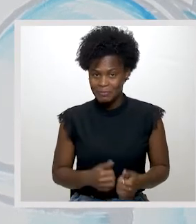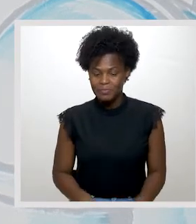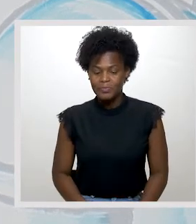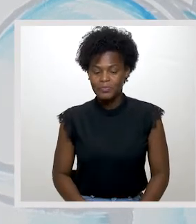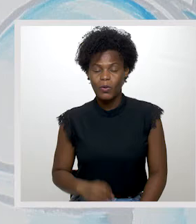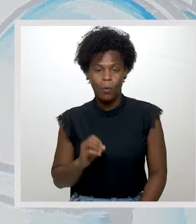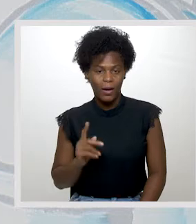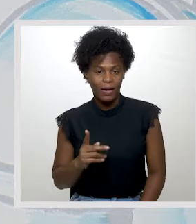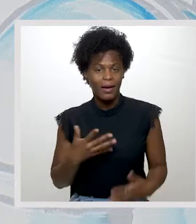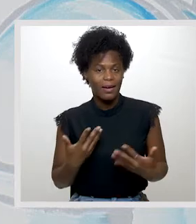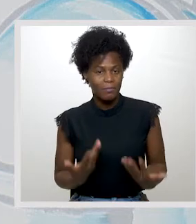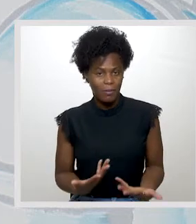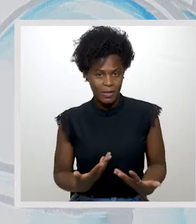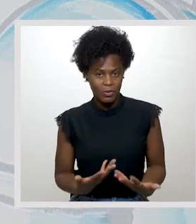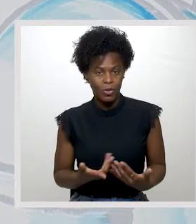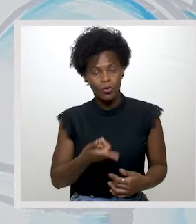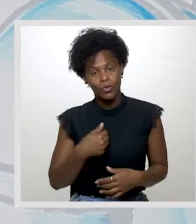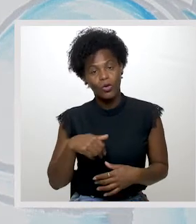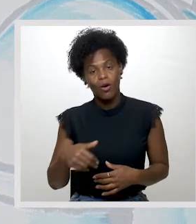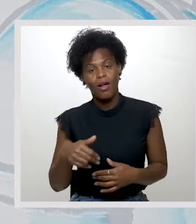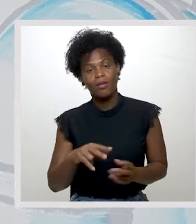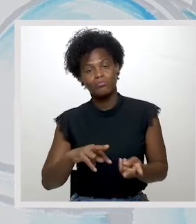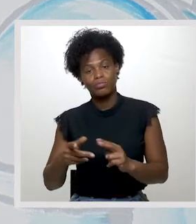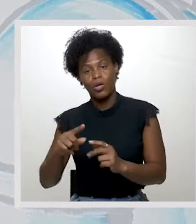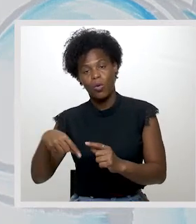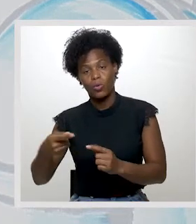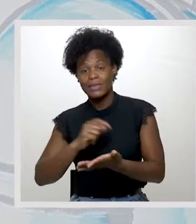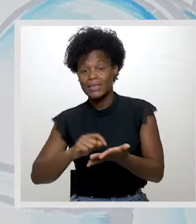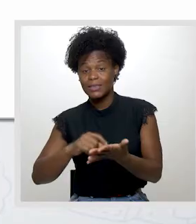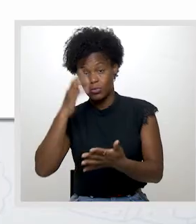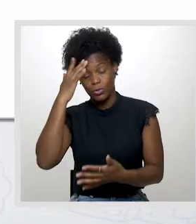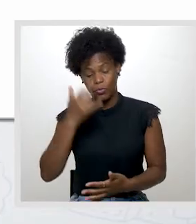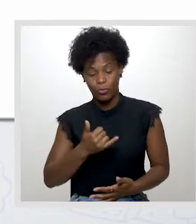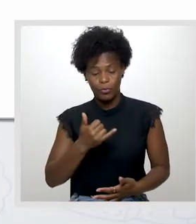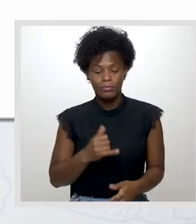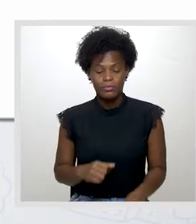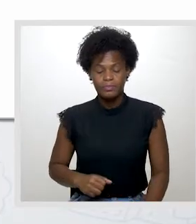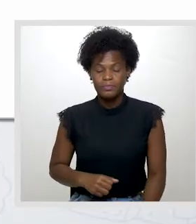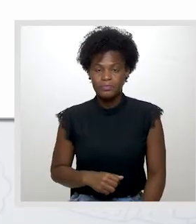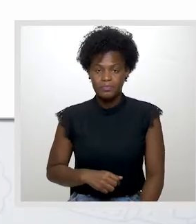Ok. Maintenant, nous passons à l'exercice 2.